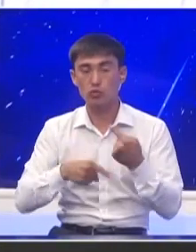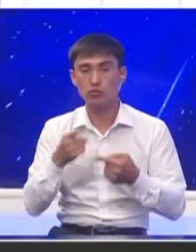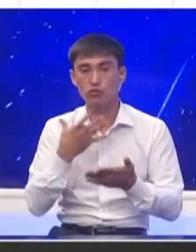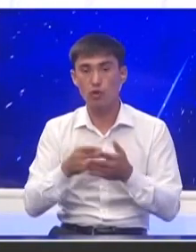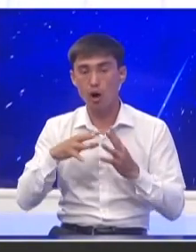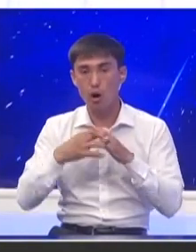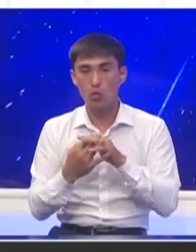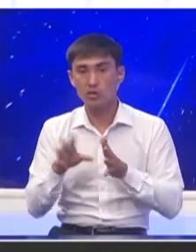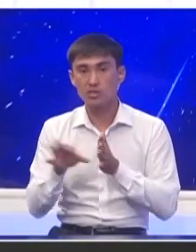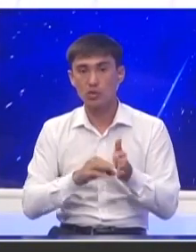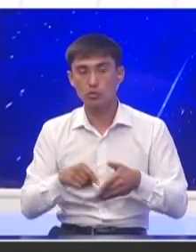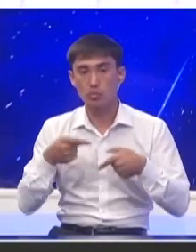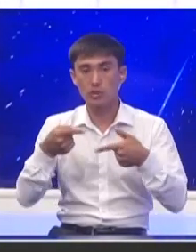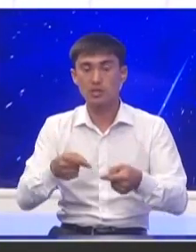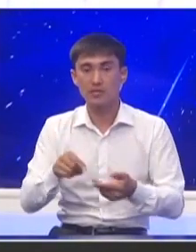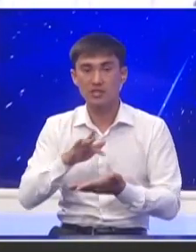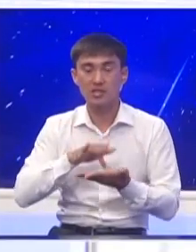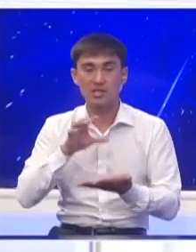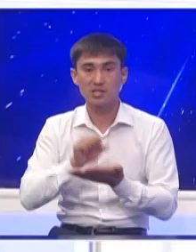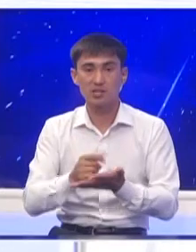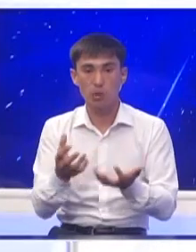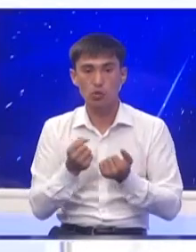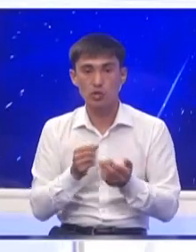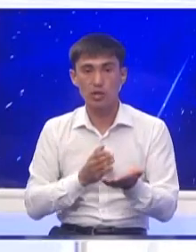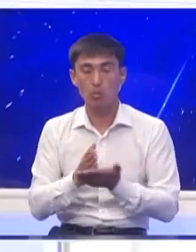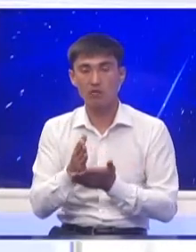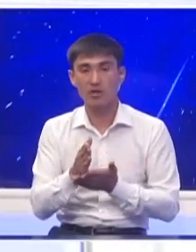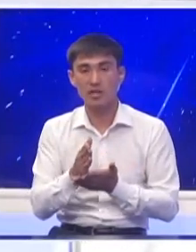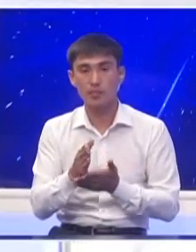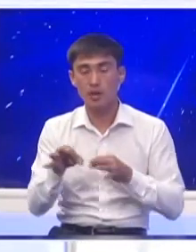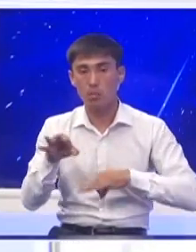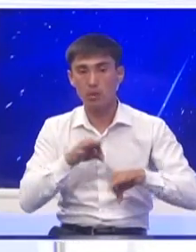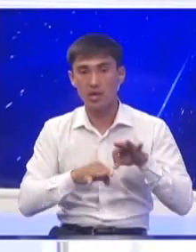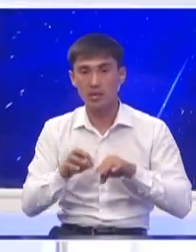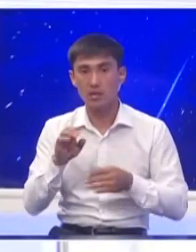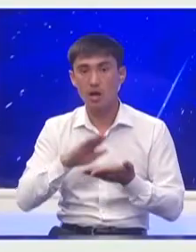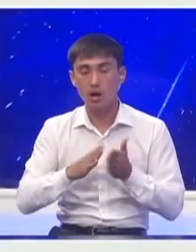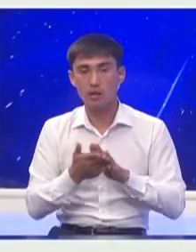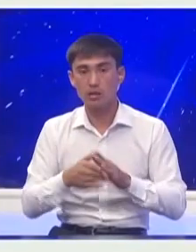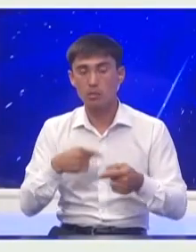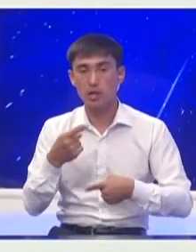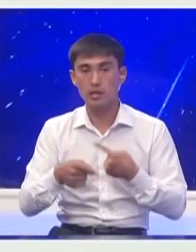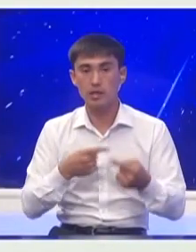аул. Сразу же обратилась в центр занятости и получила направление в рамках проекта «Контракт поколений».